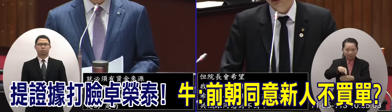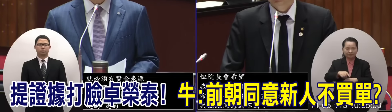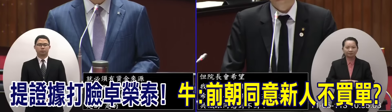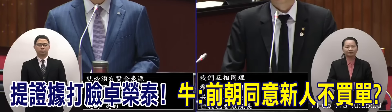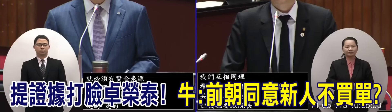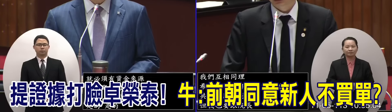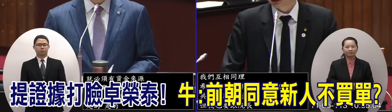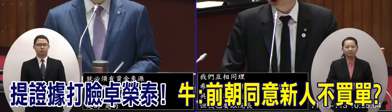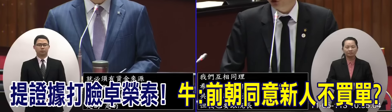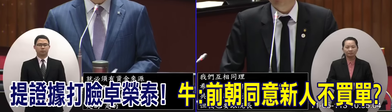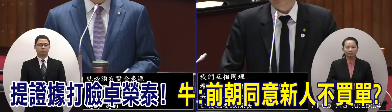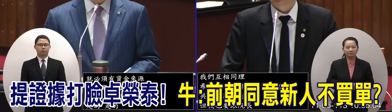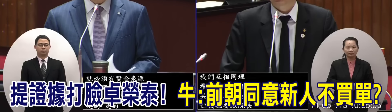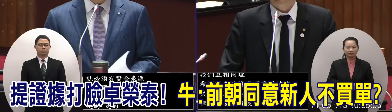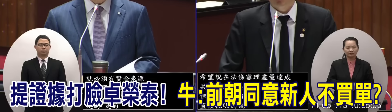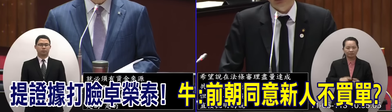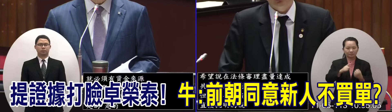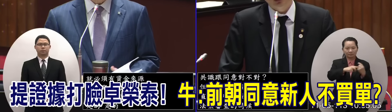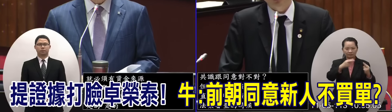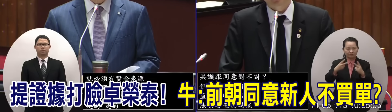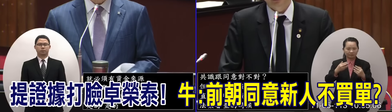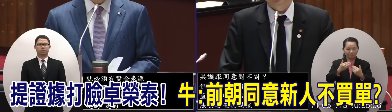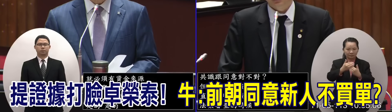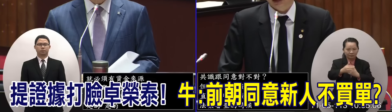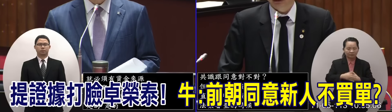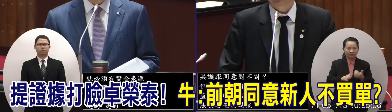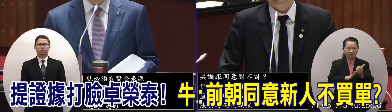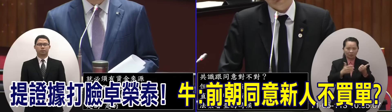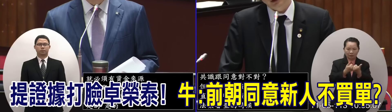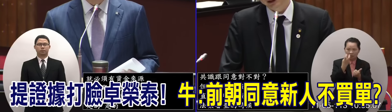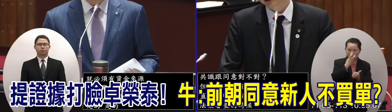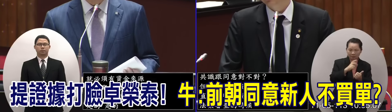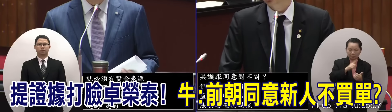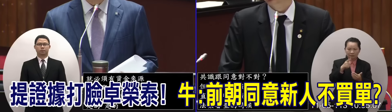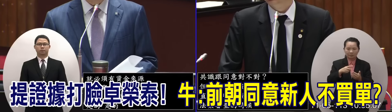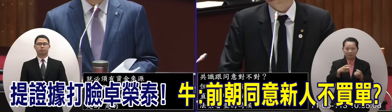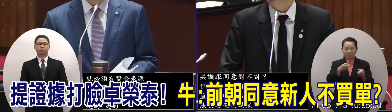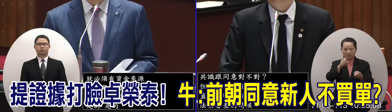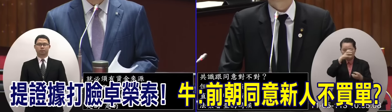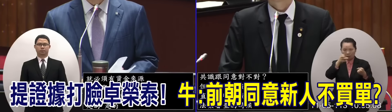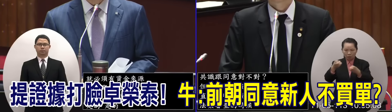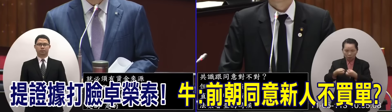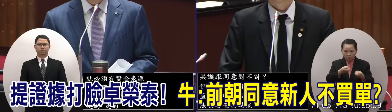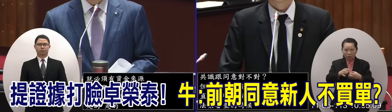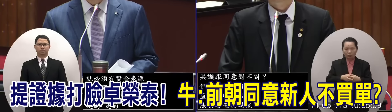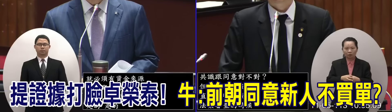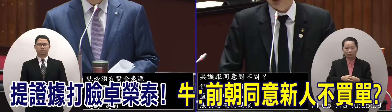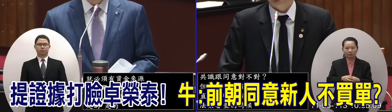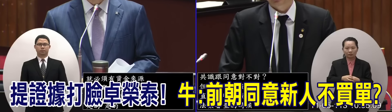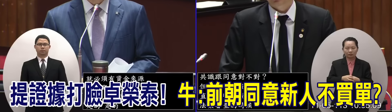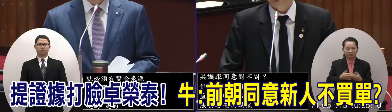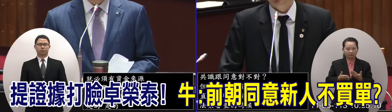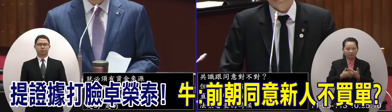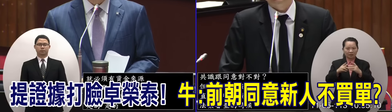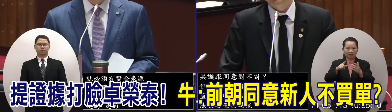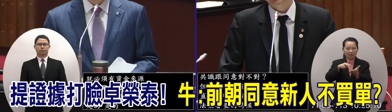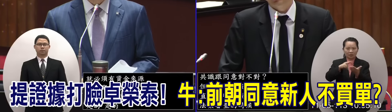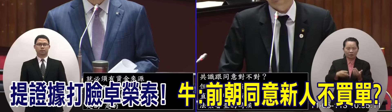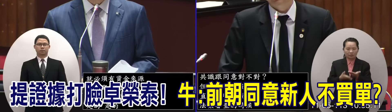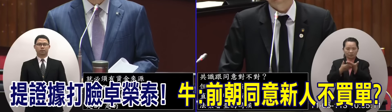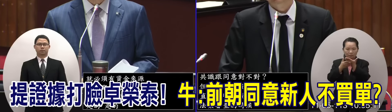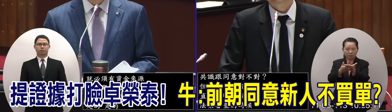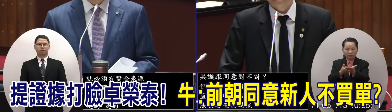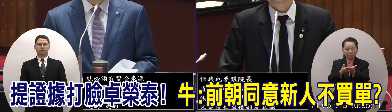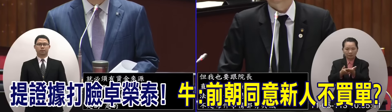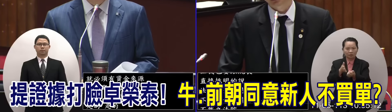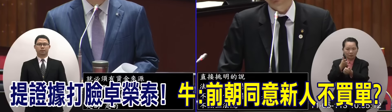从在这个修法的整个过程中，从委员会的审查进到党团协商，最后交付这个大院表决啊，有没有哪一件事情违反